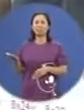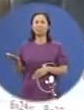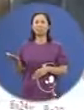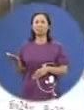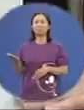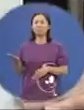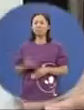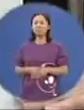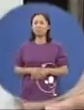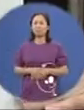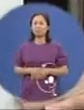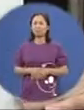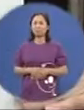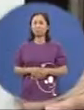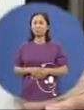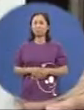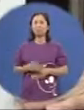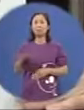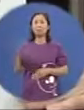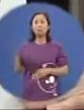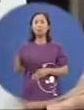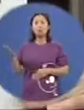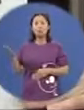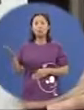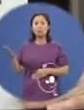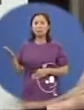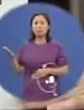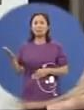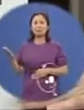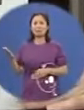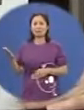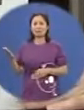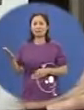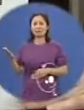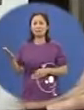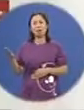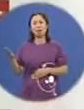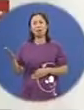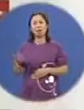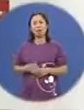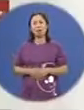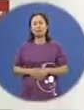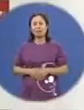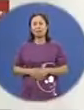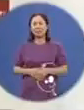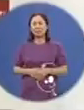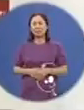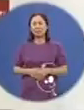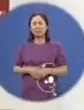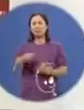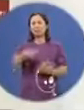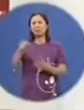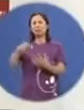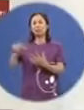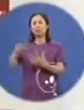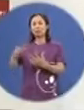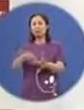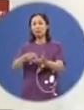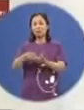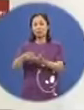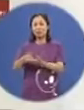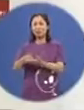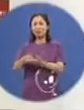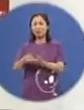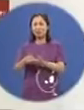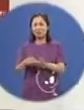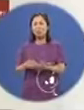イベントの企画なんです、 はい、 こういうふうにこう決めて、今4倍ぐらいの倍率で抽選をして決めてる。 すごい